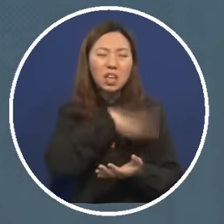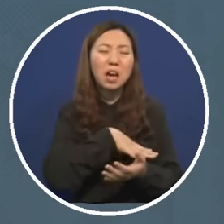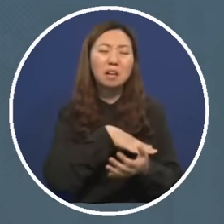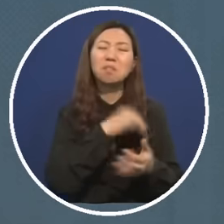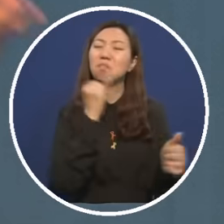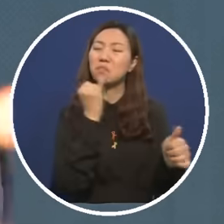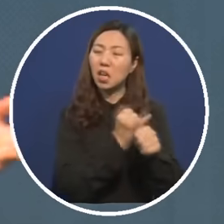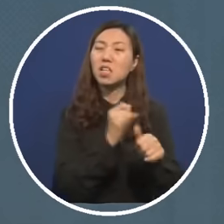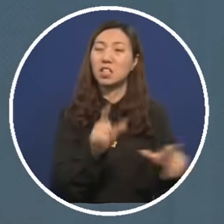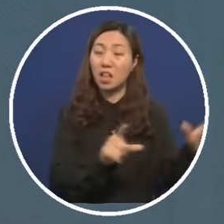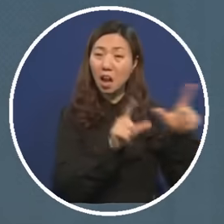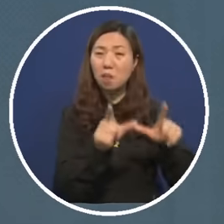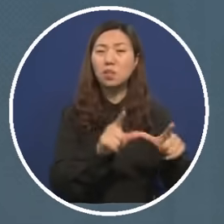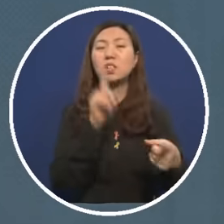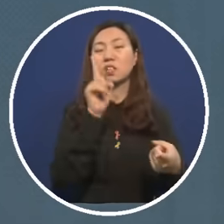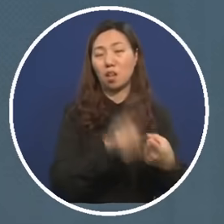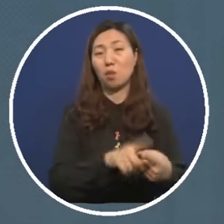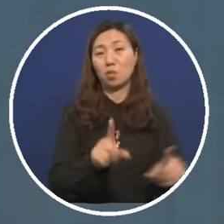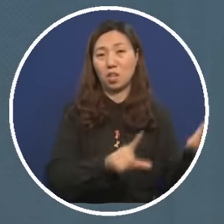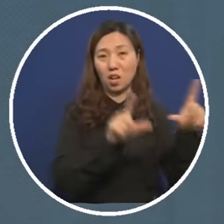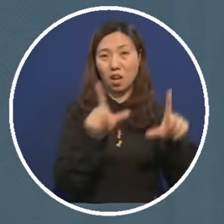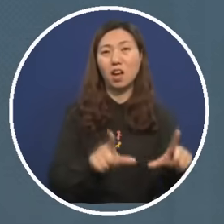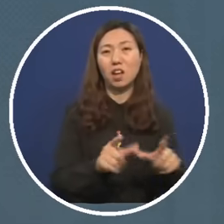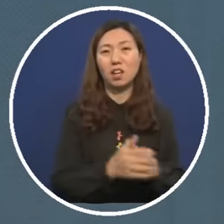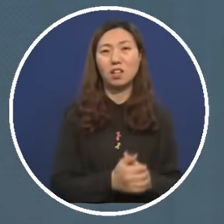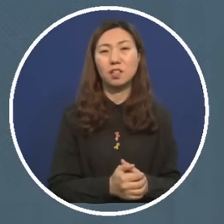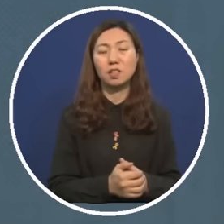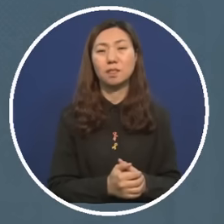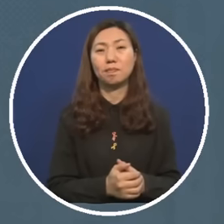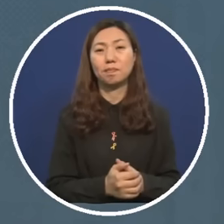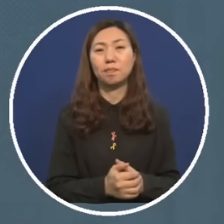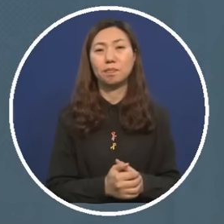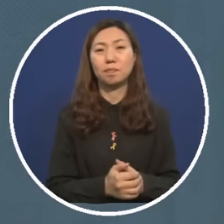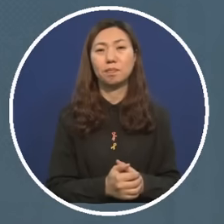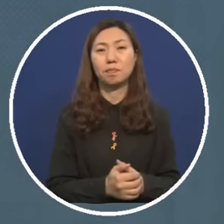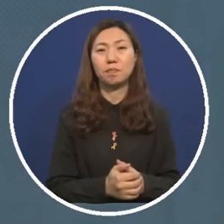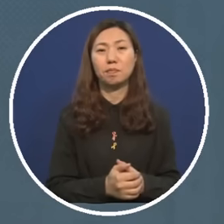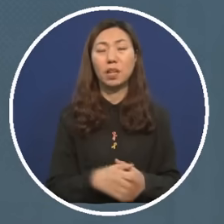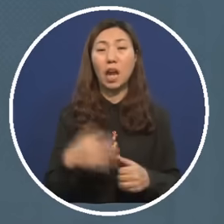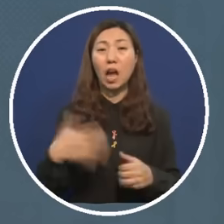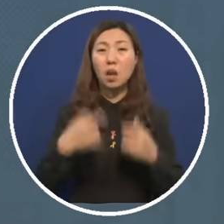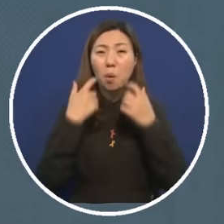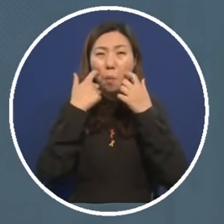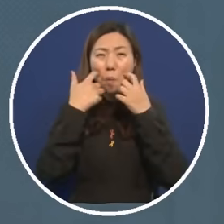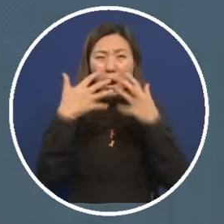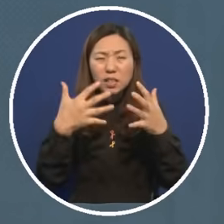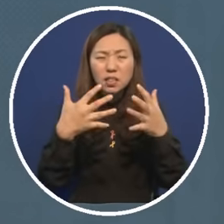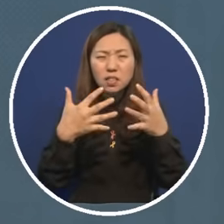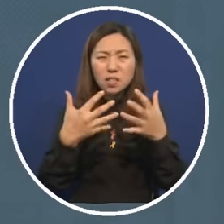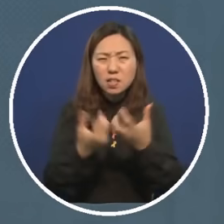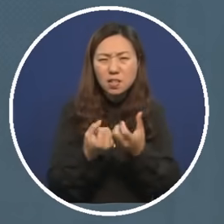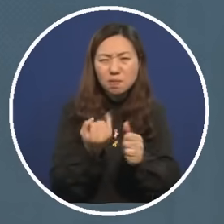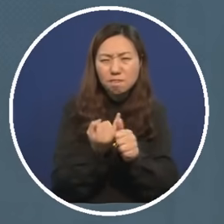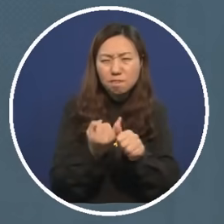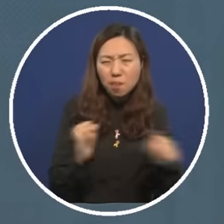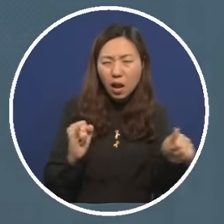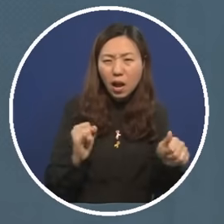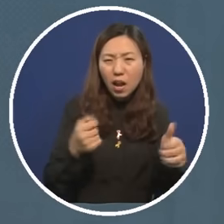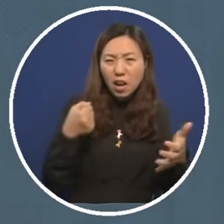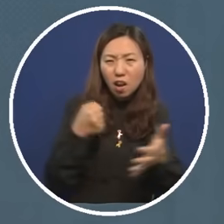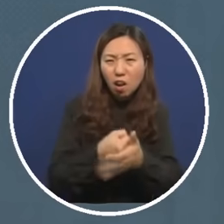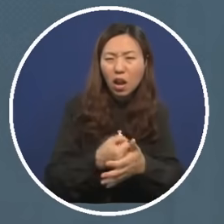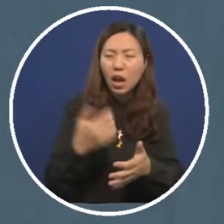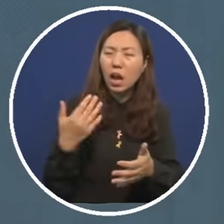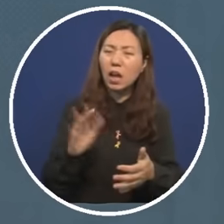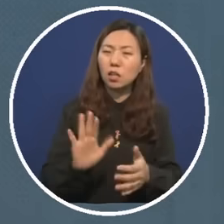낫겠다 그러면 살면 돼요. 좀 더 살아보면 돼요. 아직도 이게 확실히 안 살겠다 이런 결론이 안 나고 다른